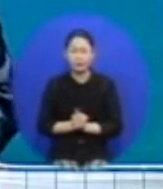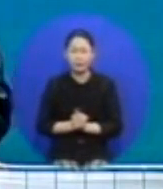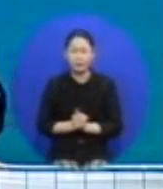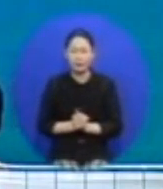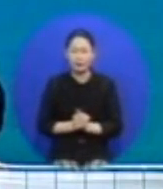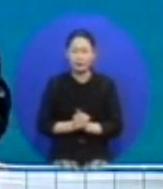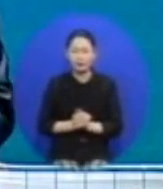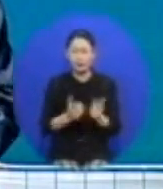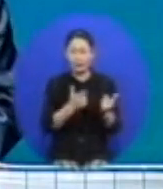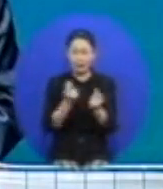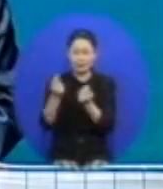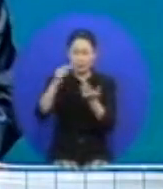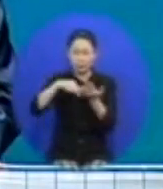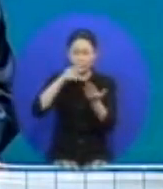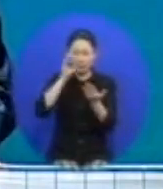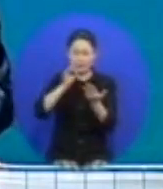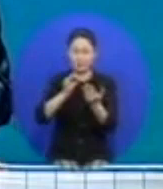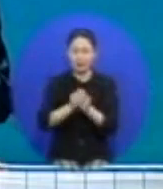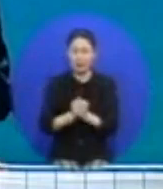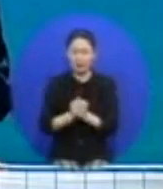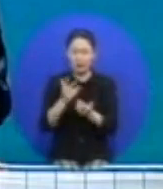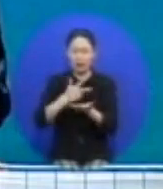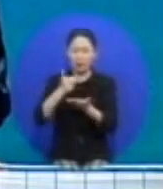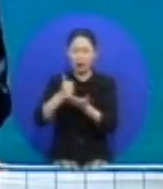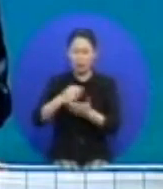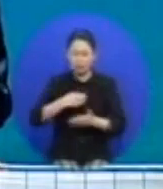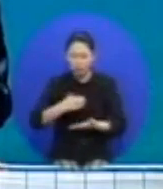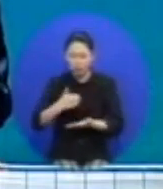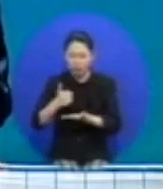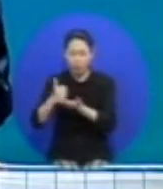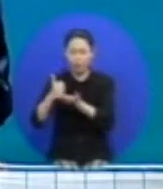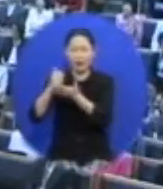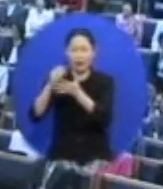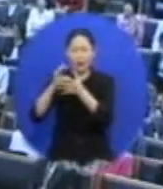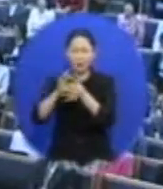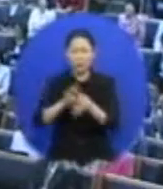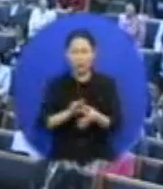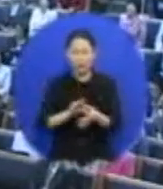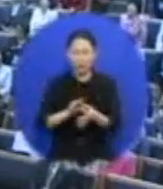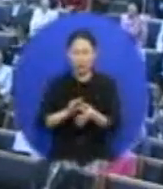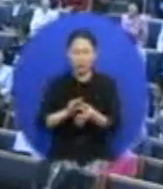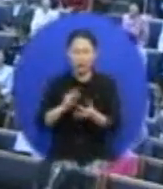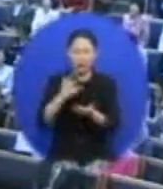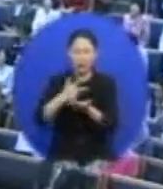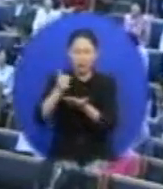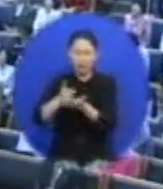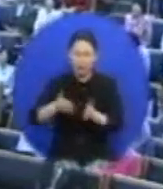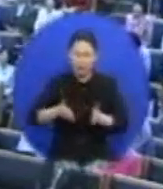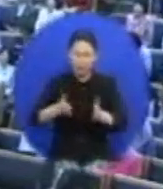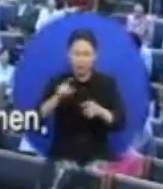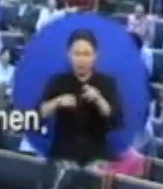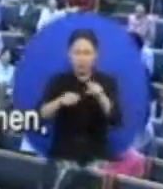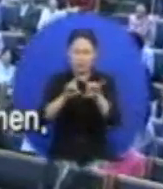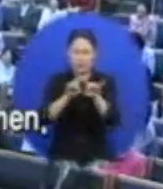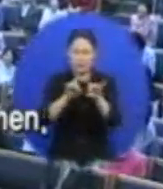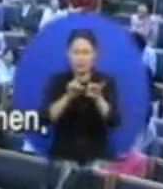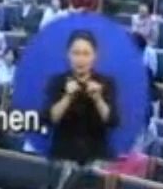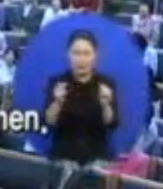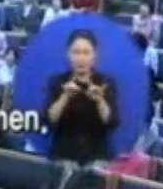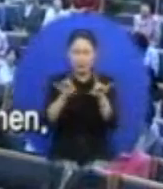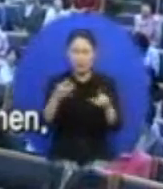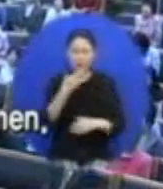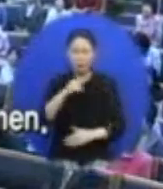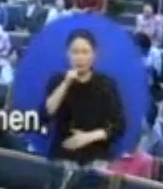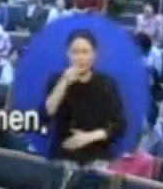오늘 1절 말씀 다같이 읽겠습니다 영화를 경우 외 하며 그의 길을 걷는 자마다 복이 떠다 4절